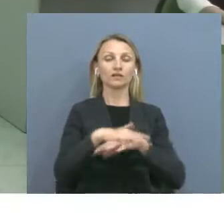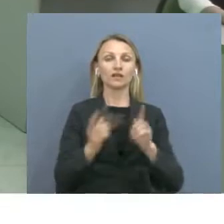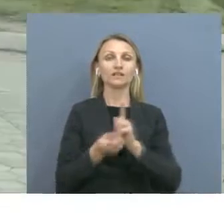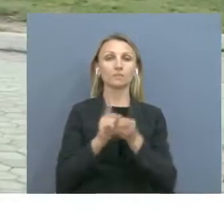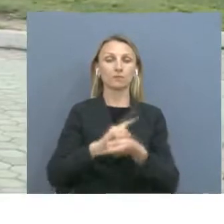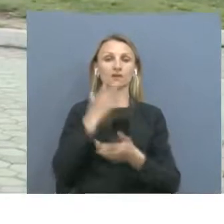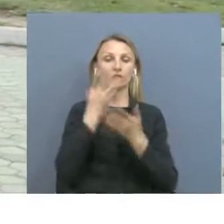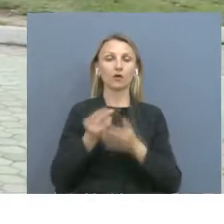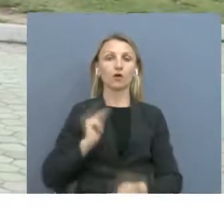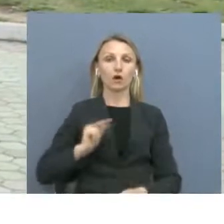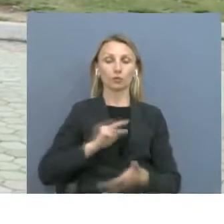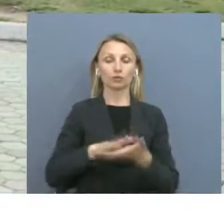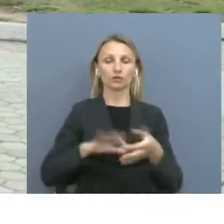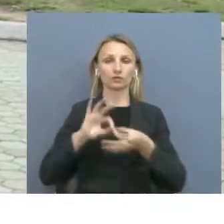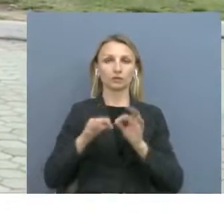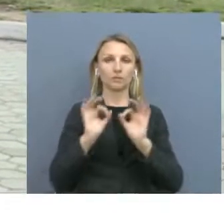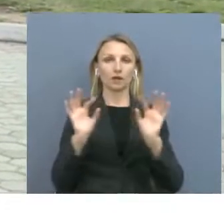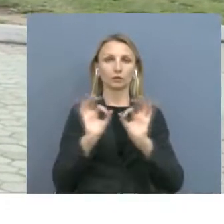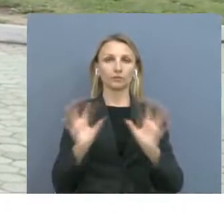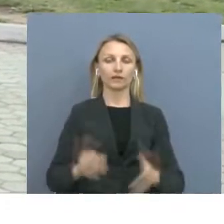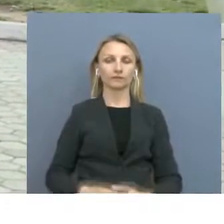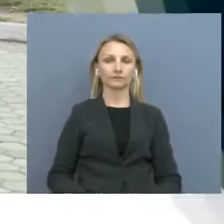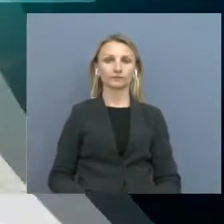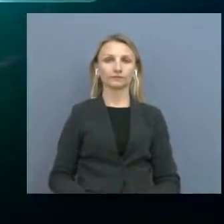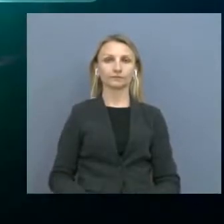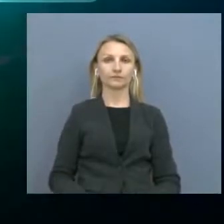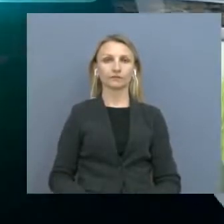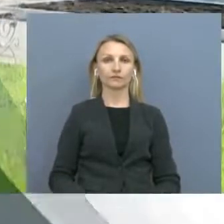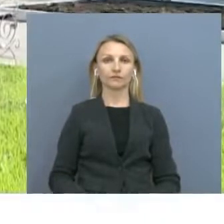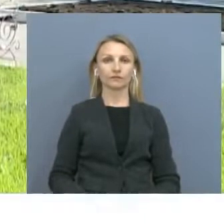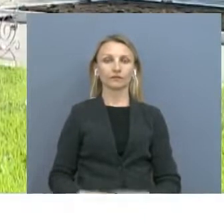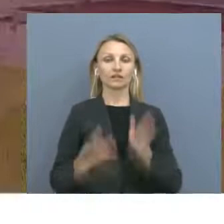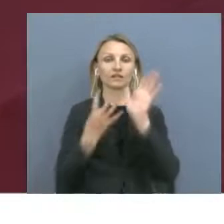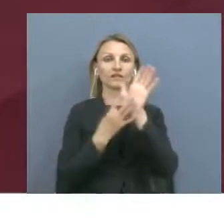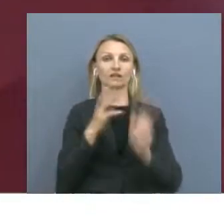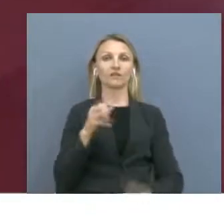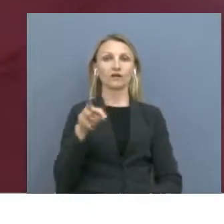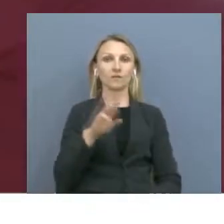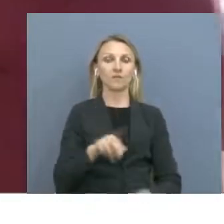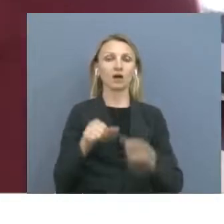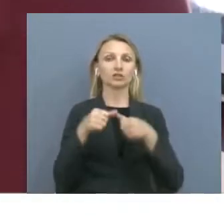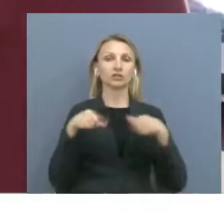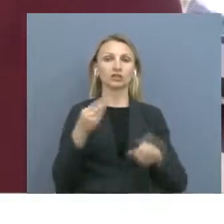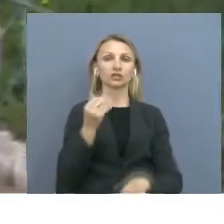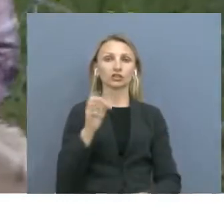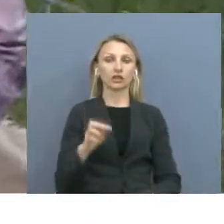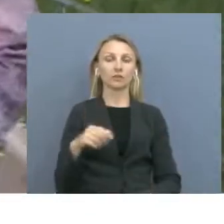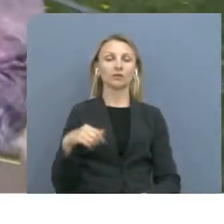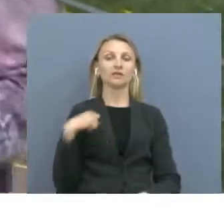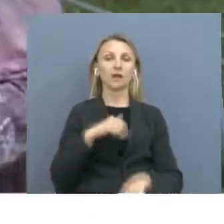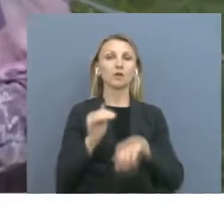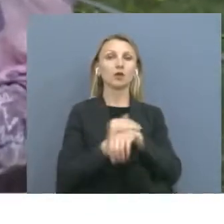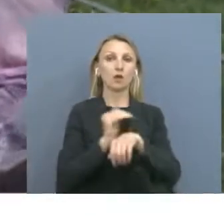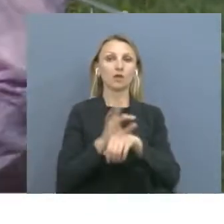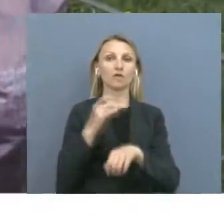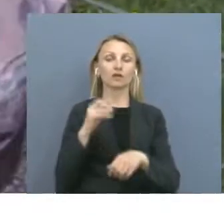формат работы. Об этом подробнее через несколько минут расскажу вам я, Нурсултан Ибраев. 9 мая члены штаба добровольцев Акмолинской